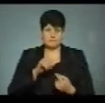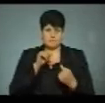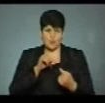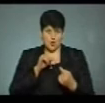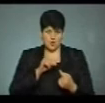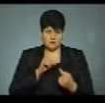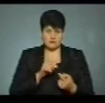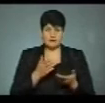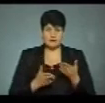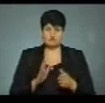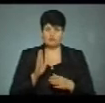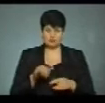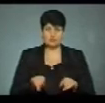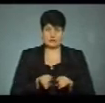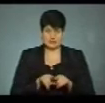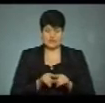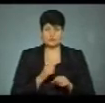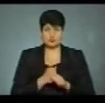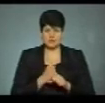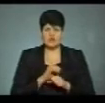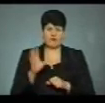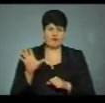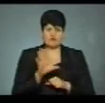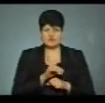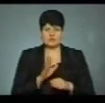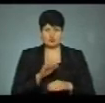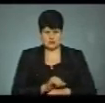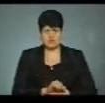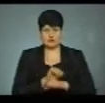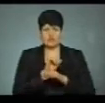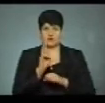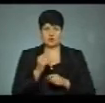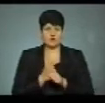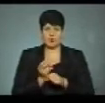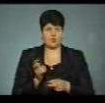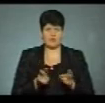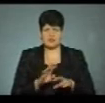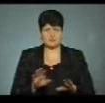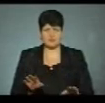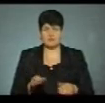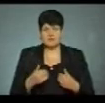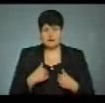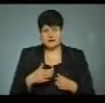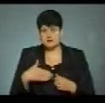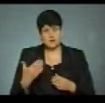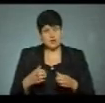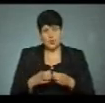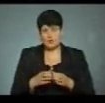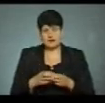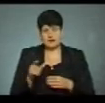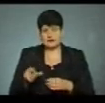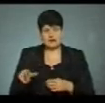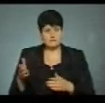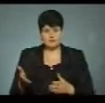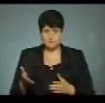що якщо буде такі дії вдіяні, то всі вони будуть страйкувати, ніхто на роботу не вийде. Я на стороні колективу, на